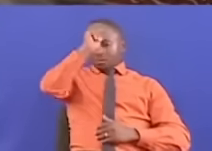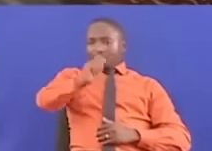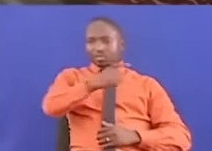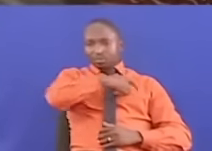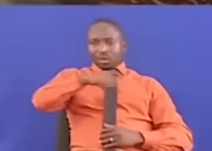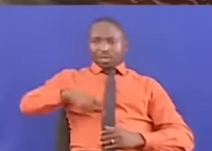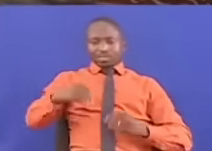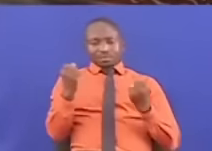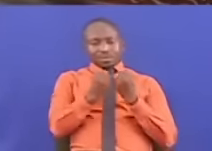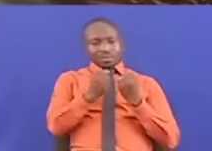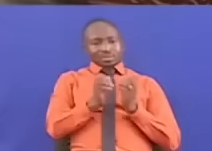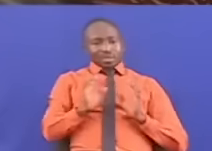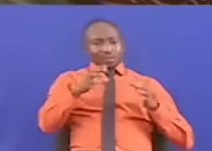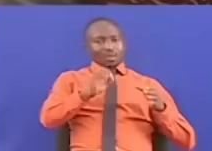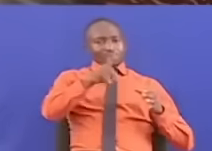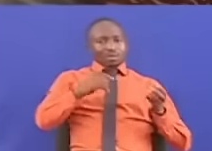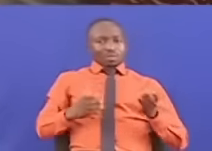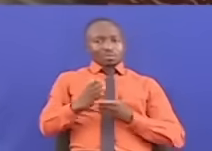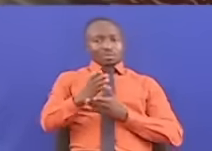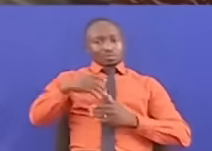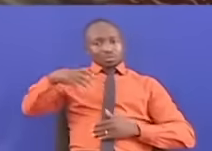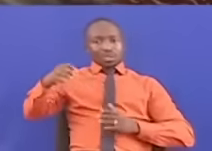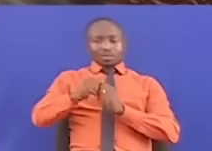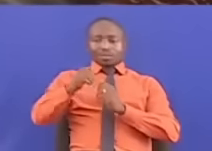amea kti ambo ilti